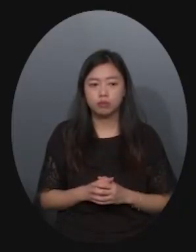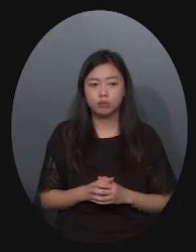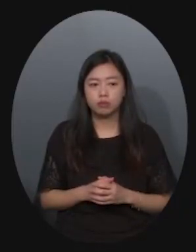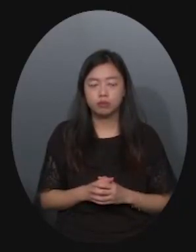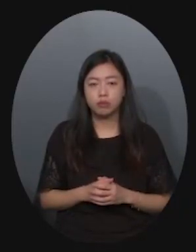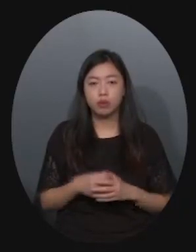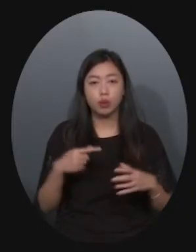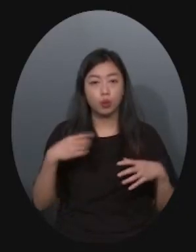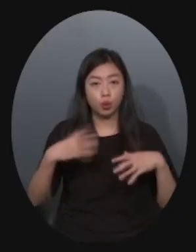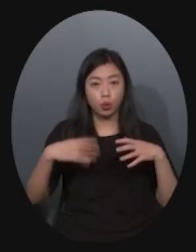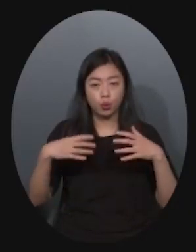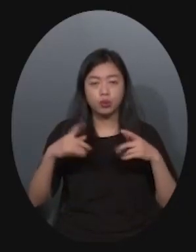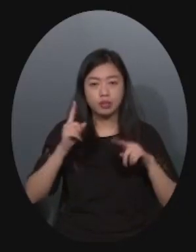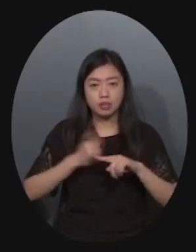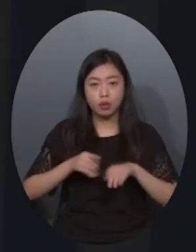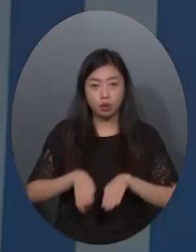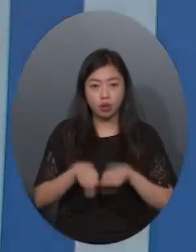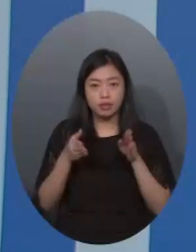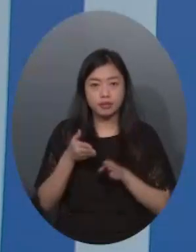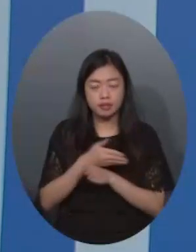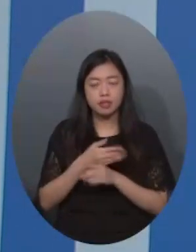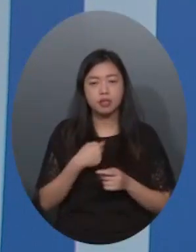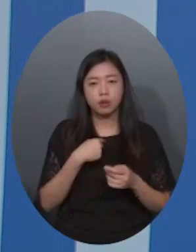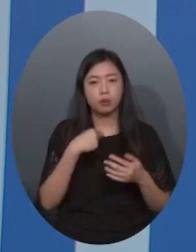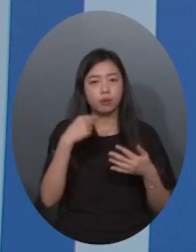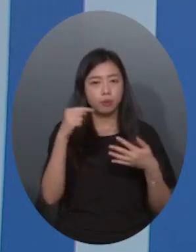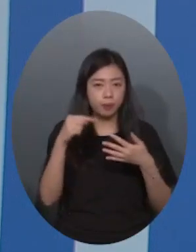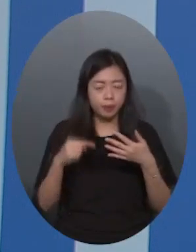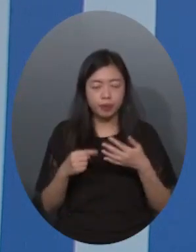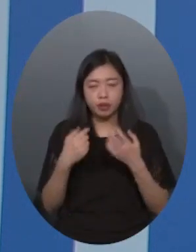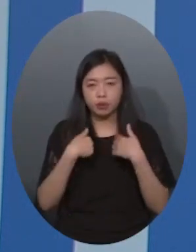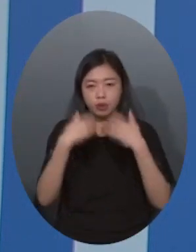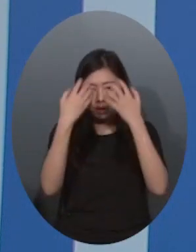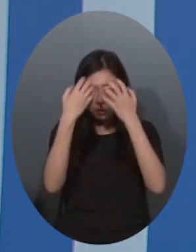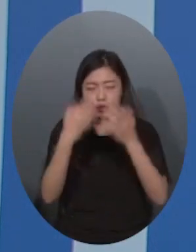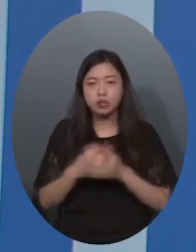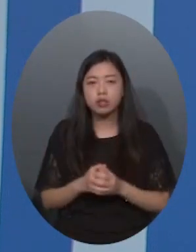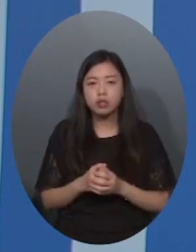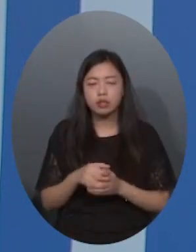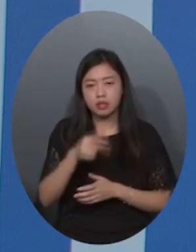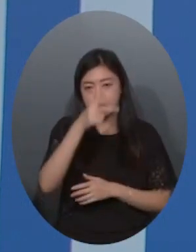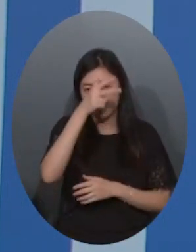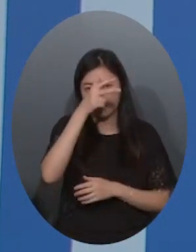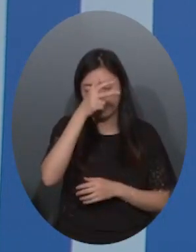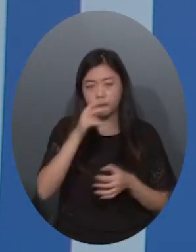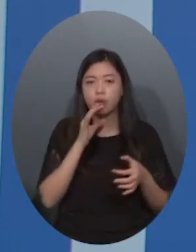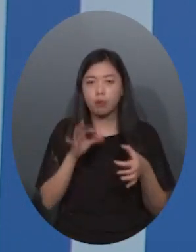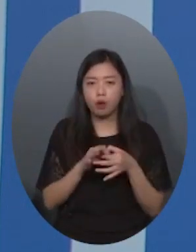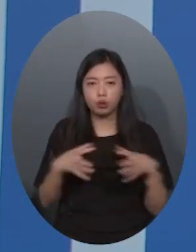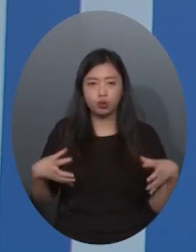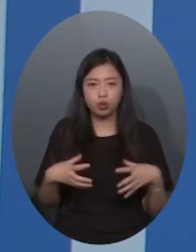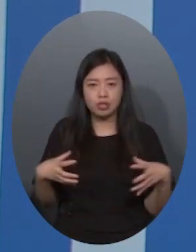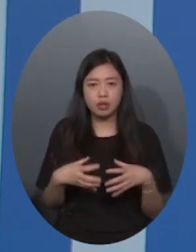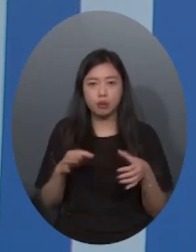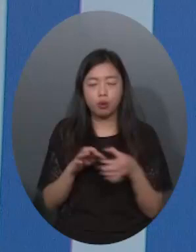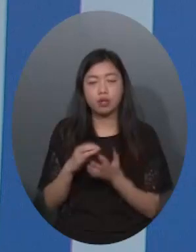在會議正式開始之前，我想請大家注意幾點。為了遵守政府有關群組聚集的